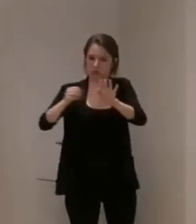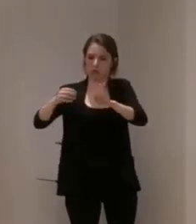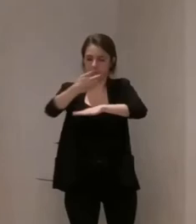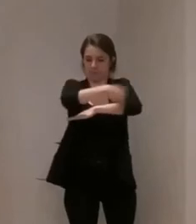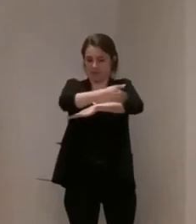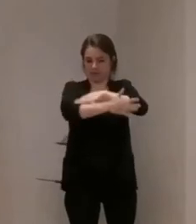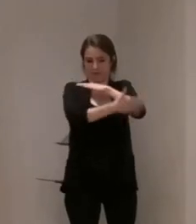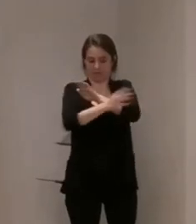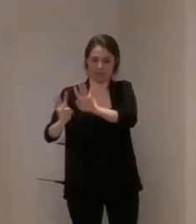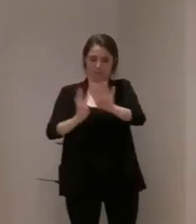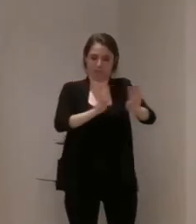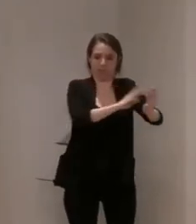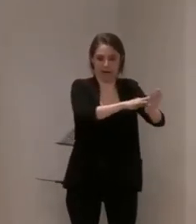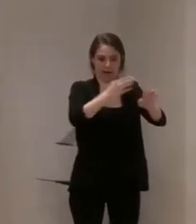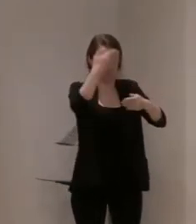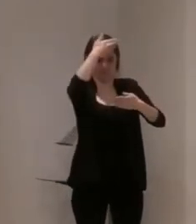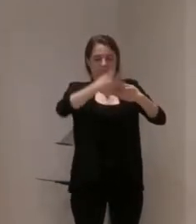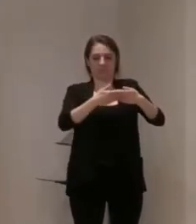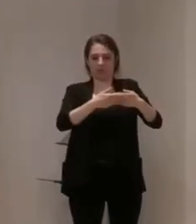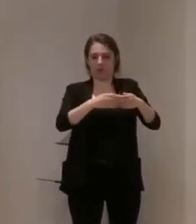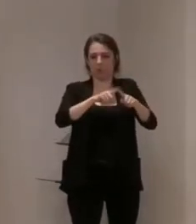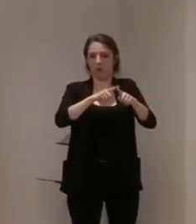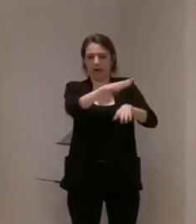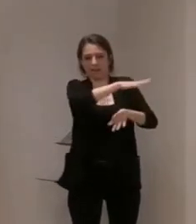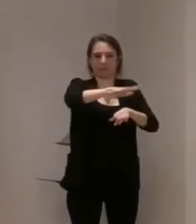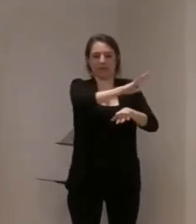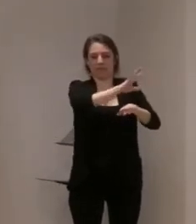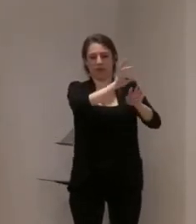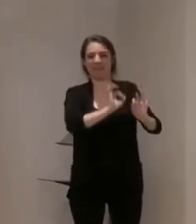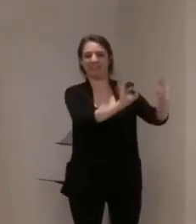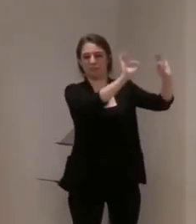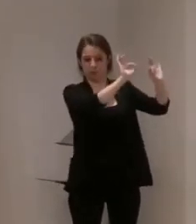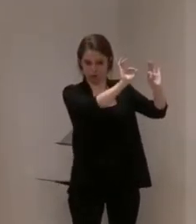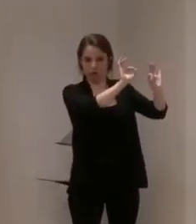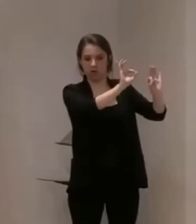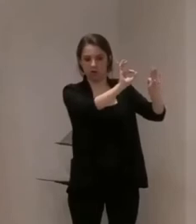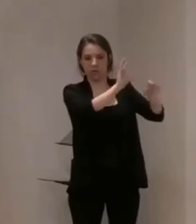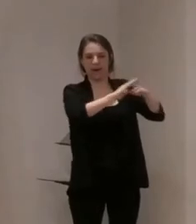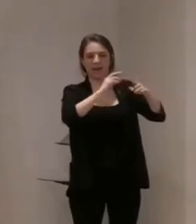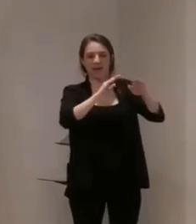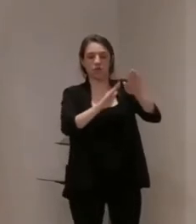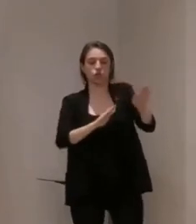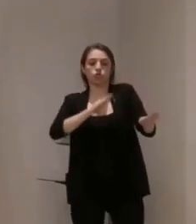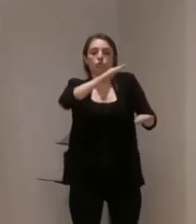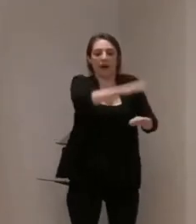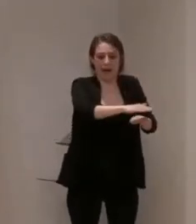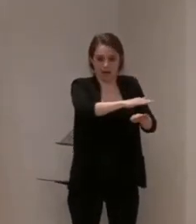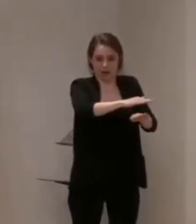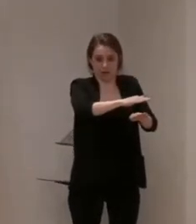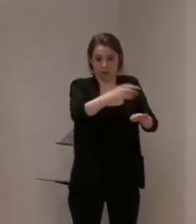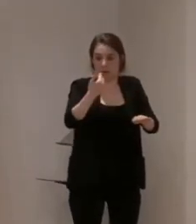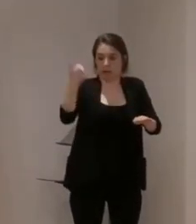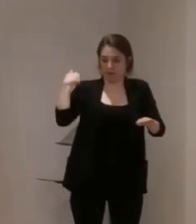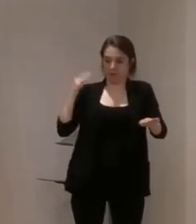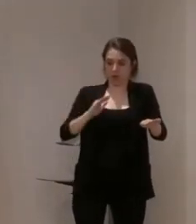la memòria perquè ens ajuda, diguem, a superar el passat, però ens